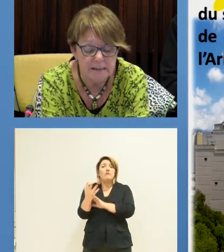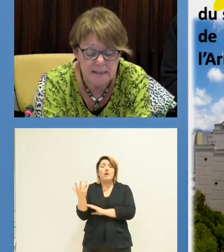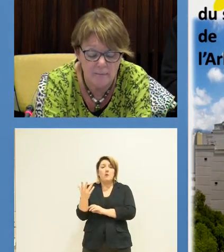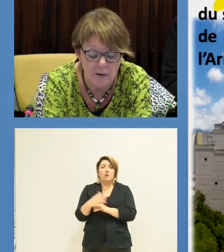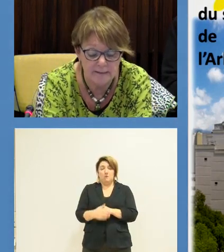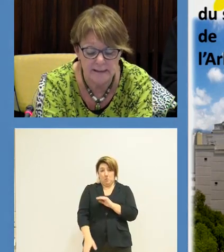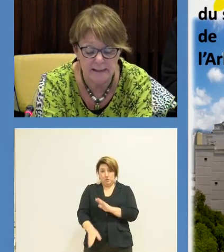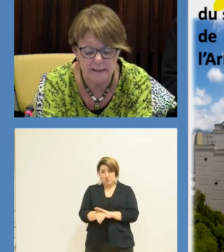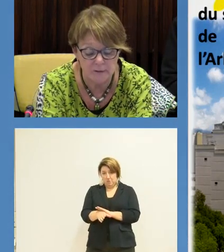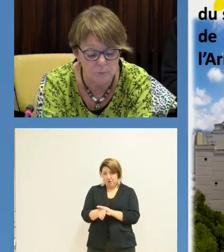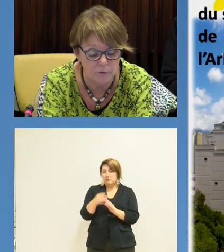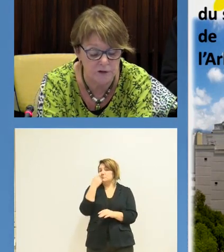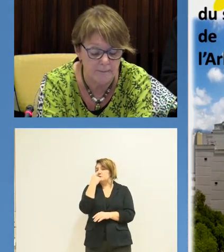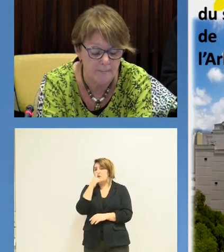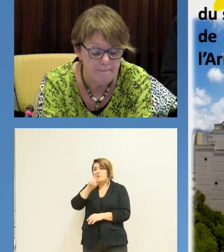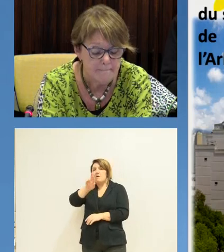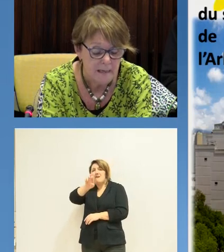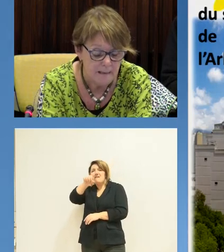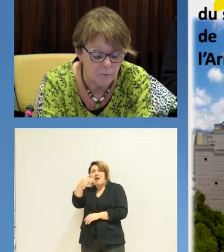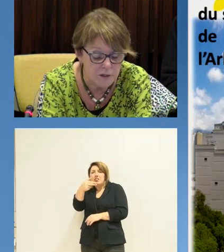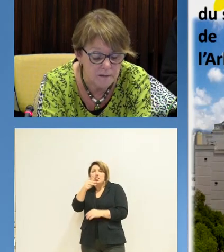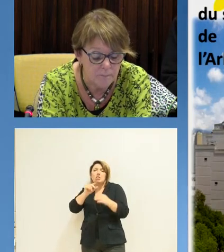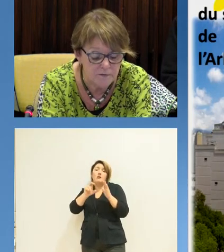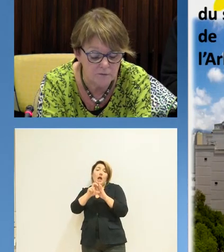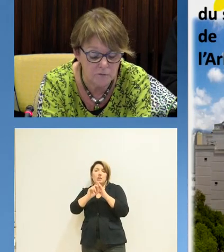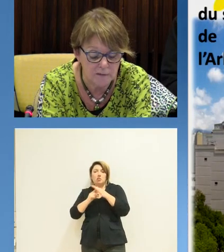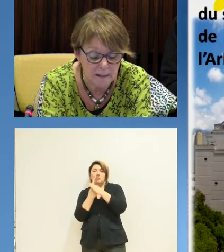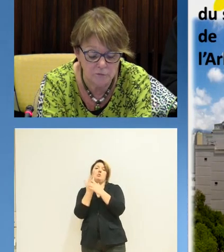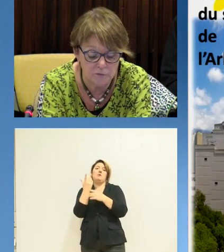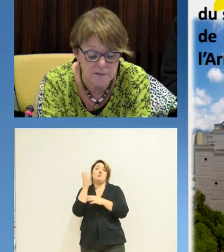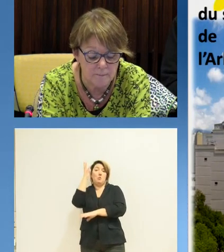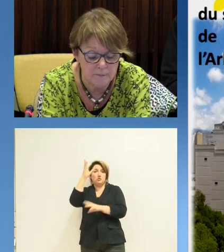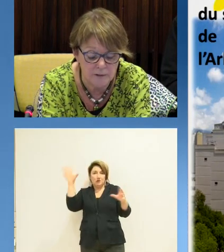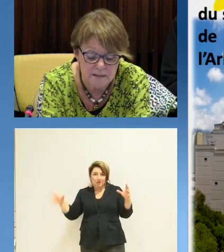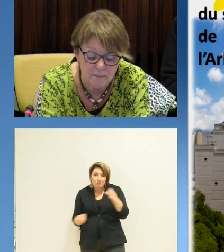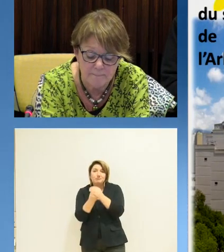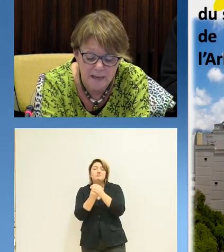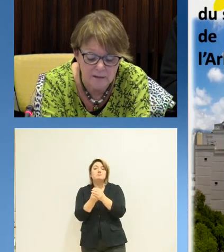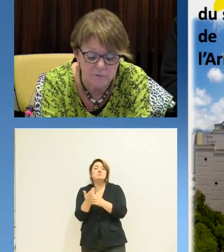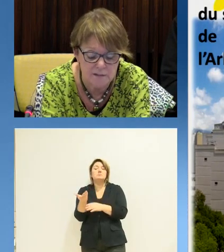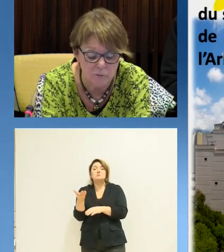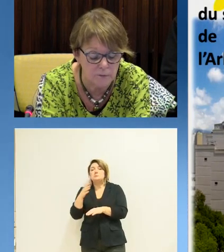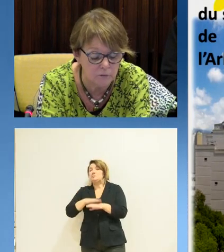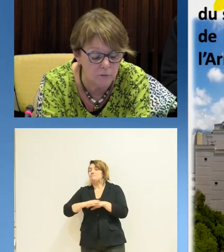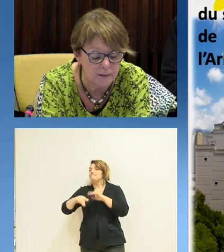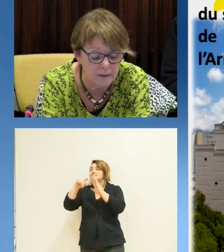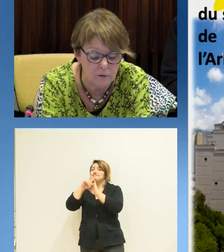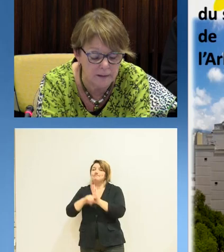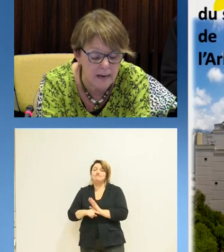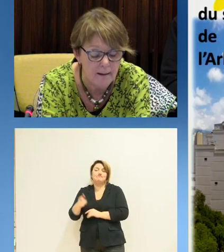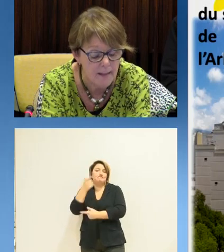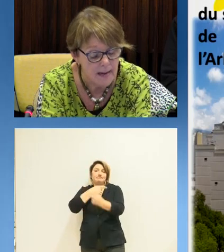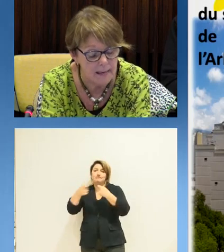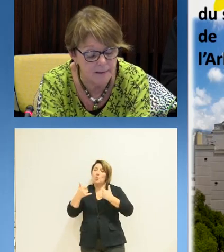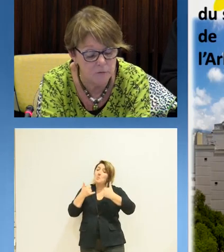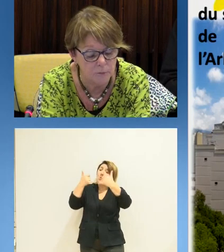initialement intégré à grain de projets les projets déposés dans ce cas ne ressemble ne rassemblait pas les conditions pour être l'heureux lauréat